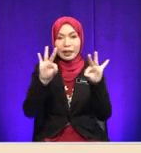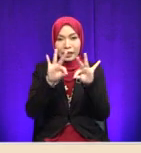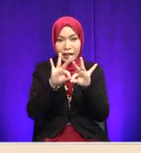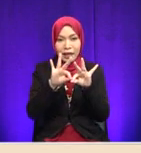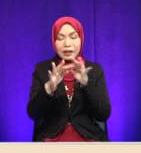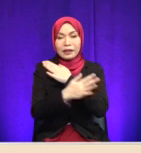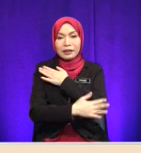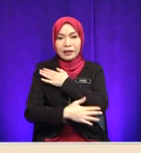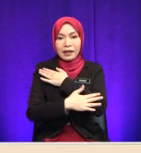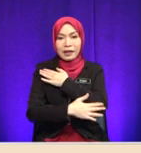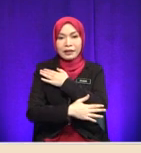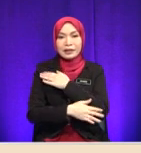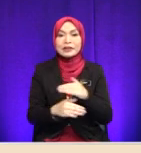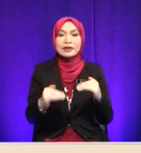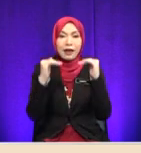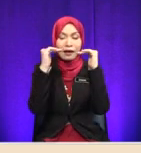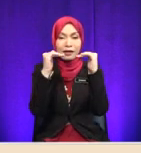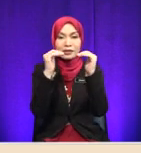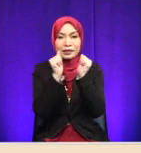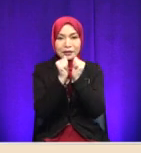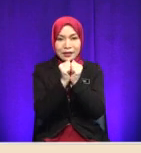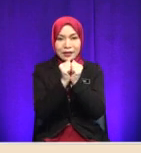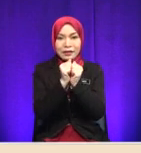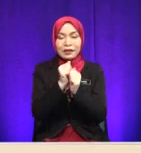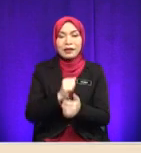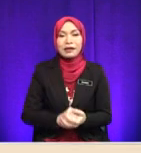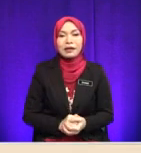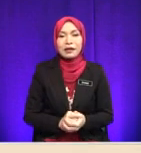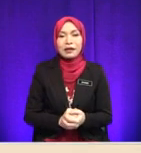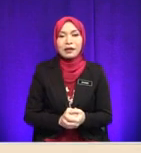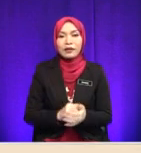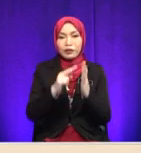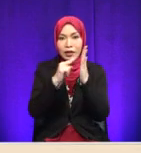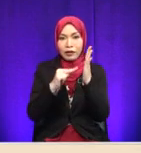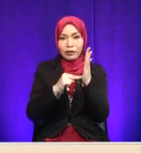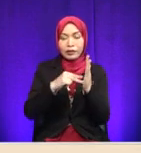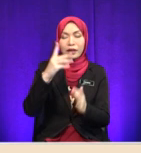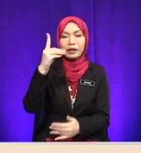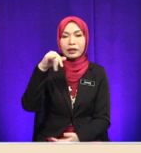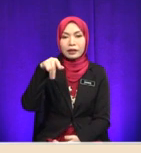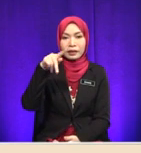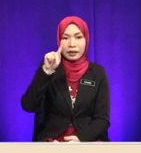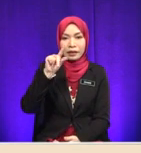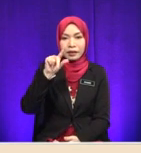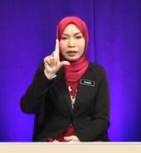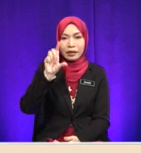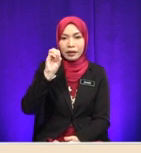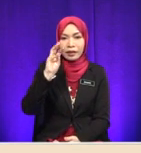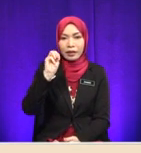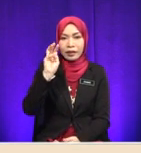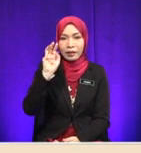dengan ketetapan undang-undang antarabangsa. Di samping itu, Kementerian Luar Negeri juga